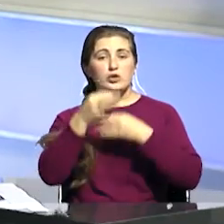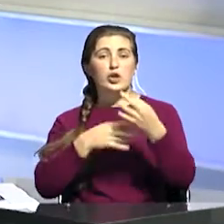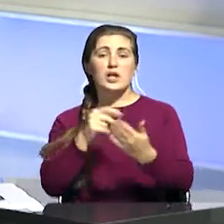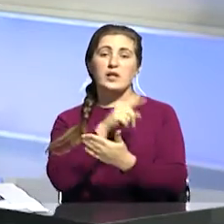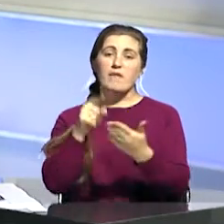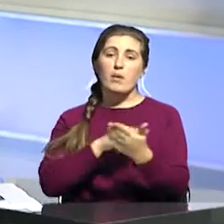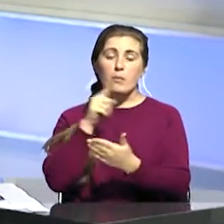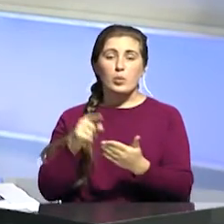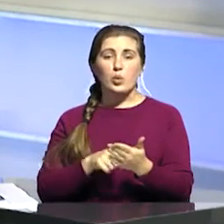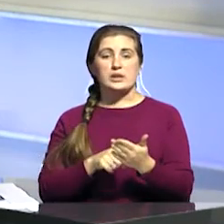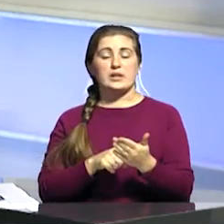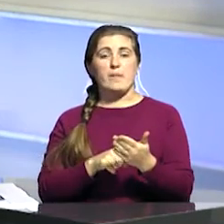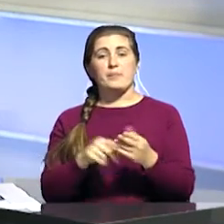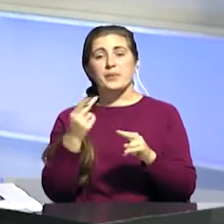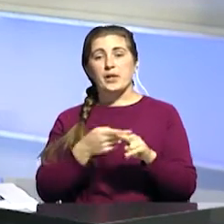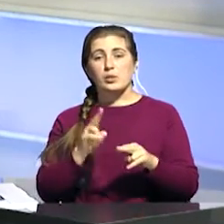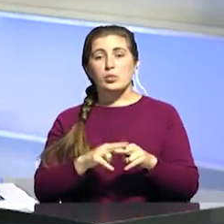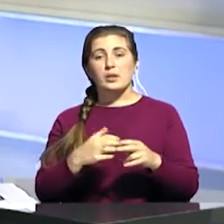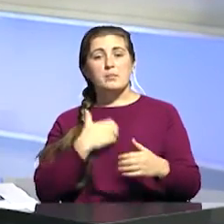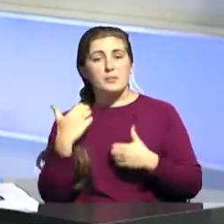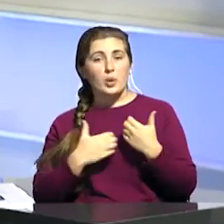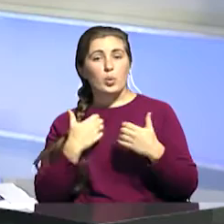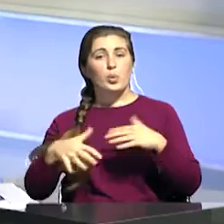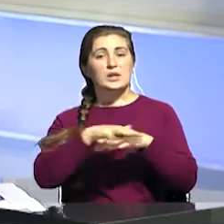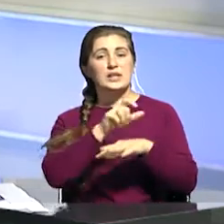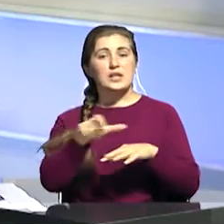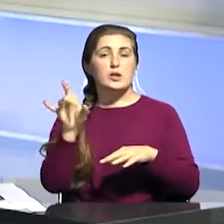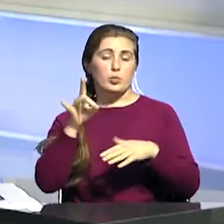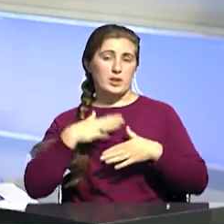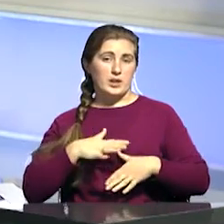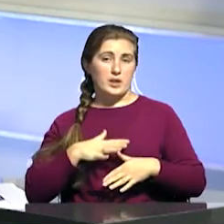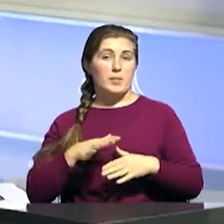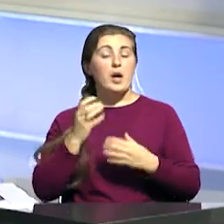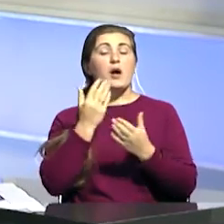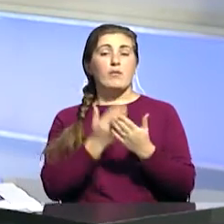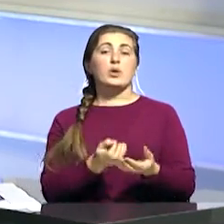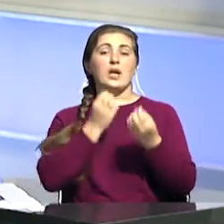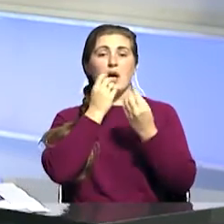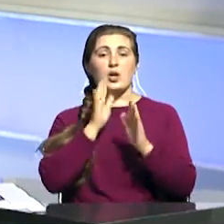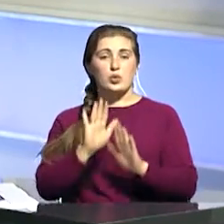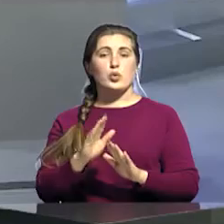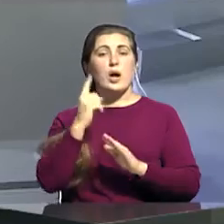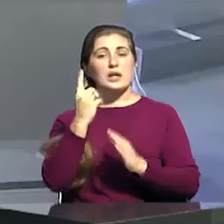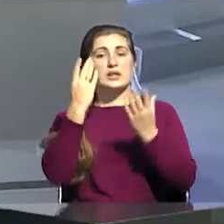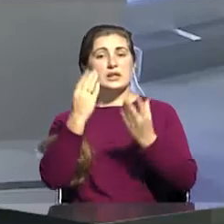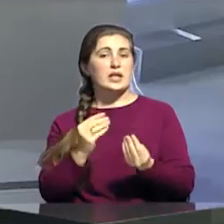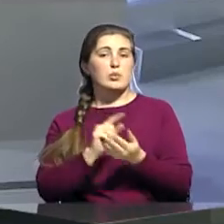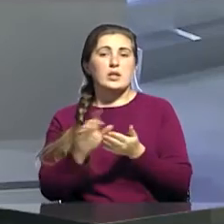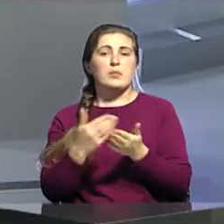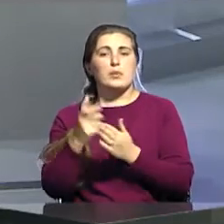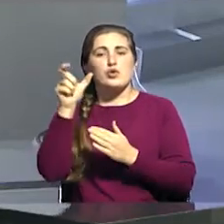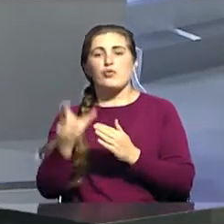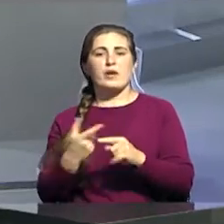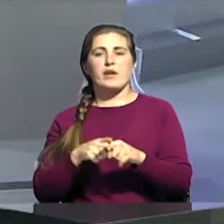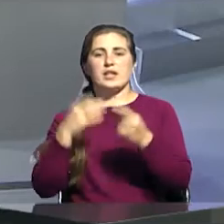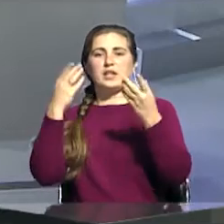вопросы, которые беспокоят население Республики Крым. Ну вот хорошо, в один день, да, но не обязательно человек именно в этот